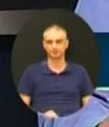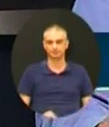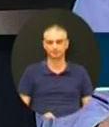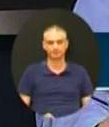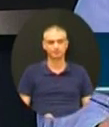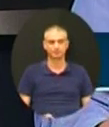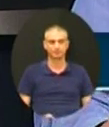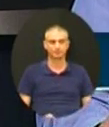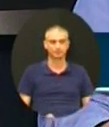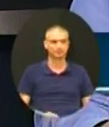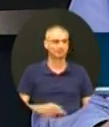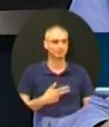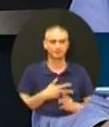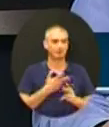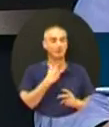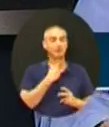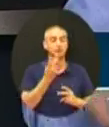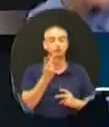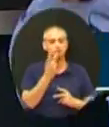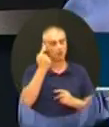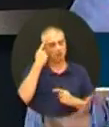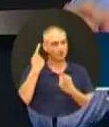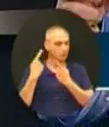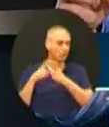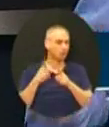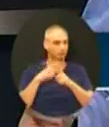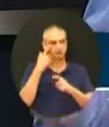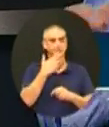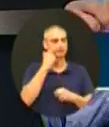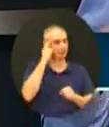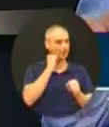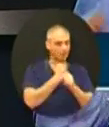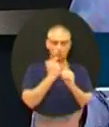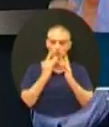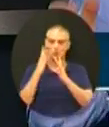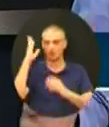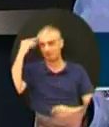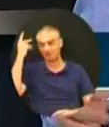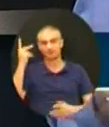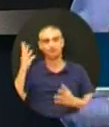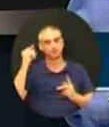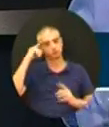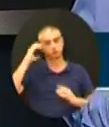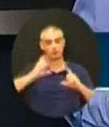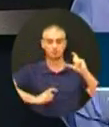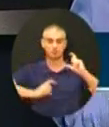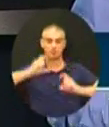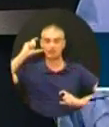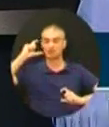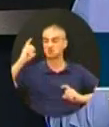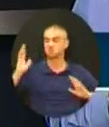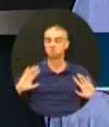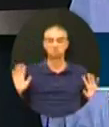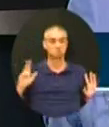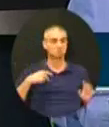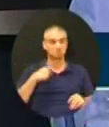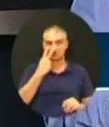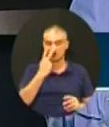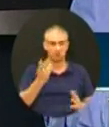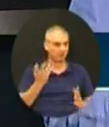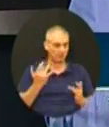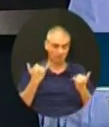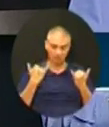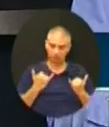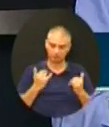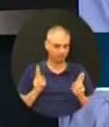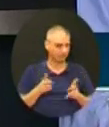אותן, לא רק אותן שתי עמדות קשיחות ישראלית מול הפלסטינית, עם פערים של, להבנתי, כמו שאני קורא את התמונה, בעת